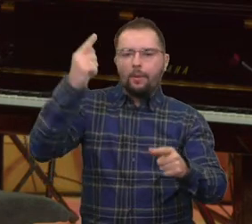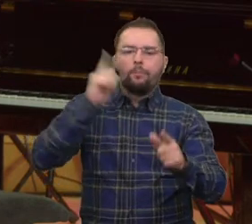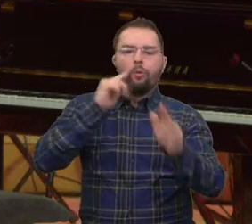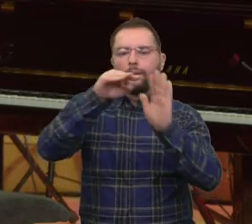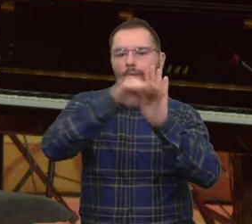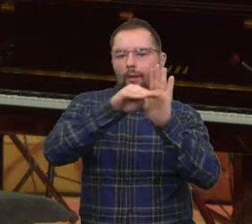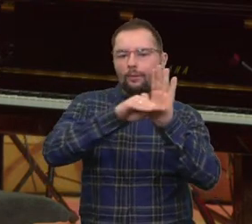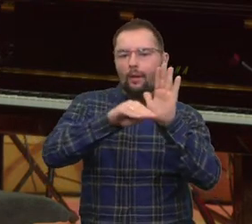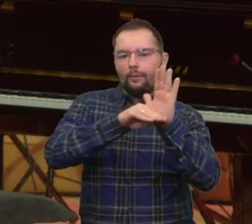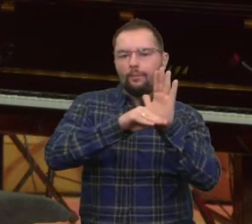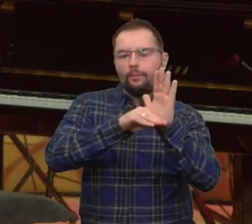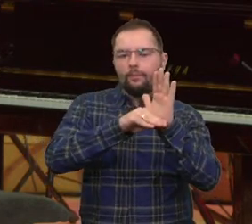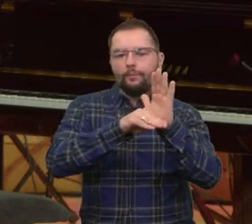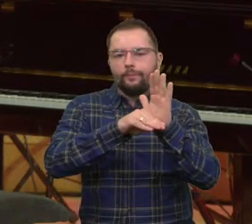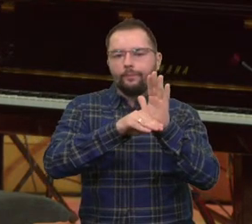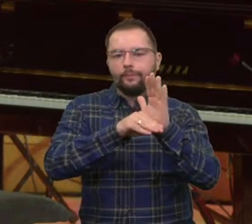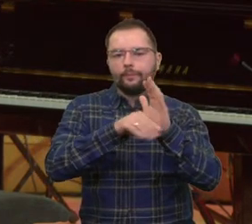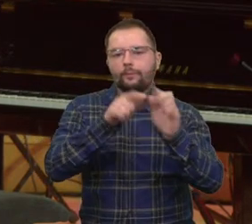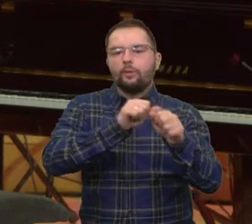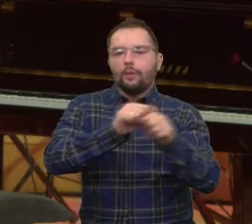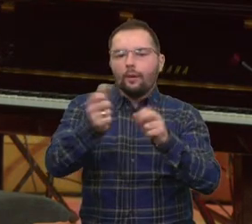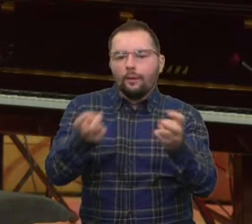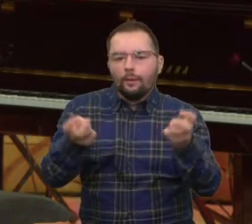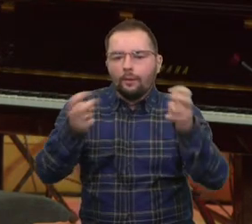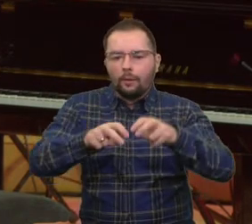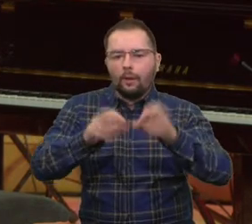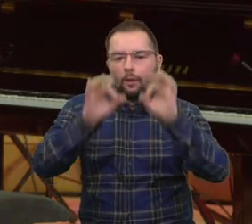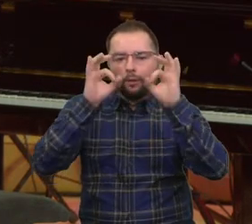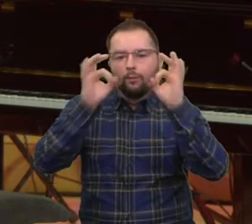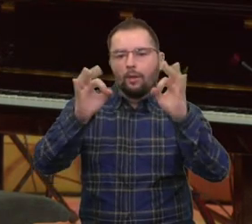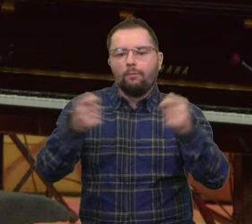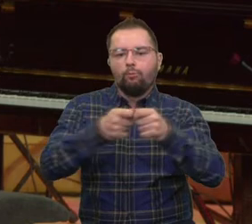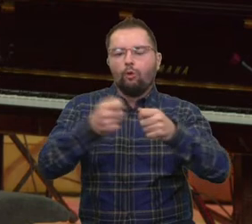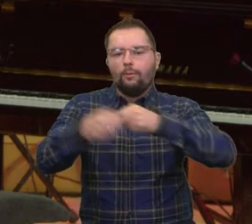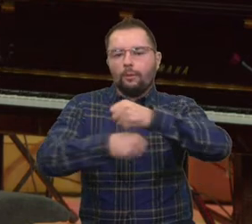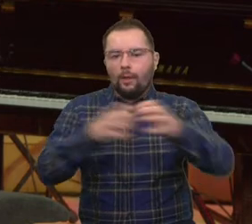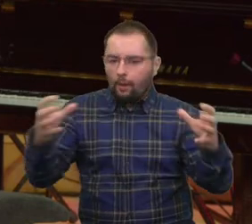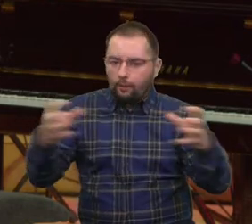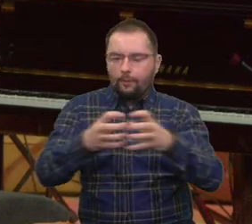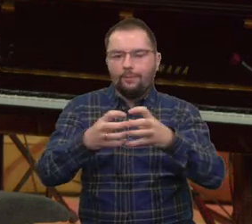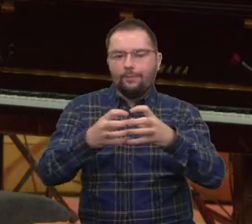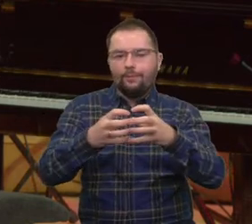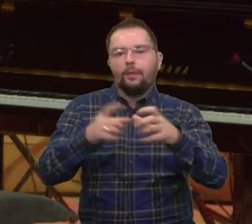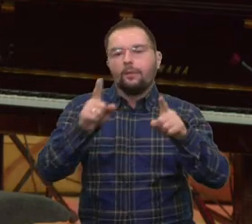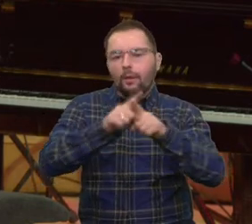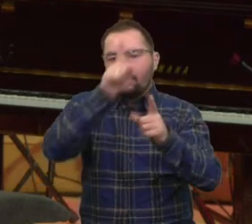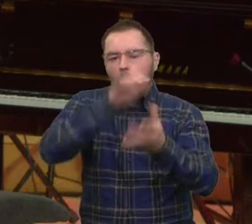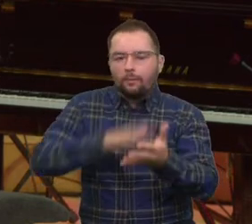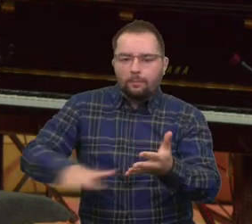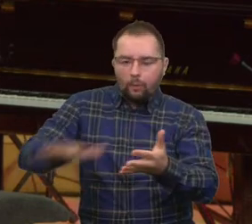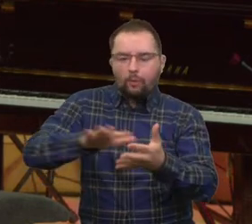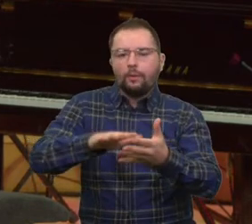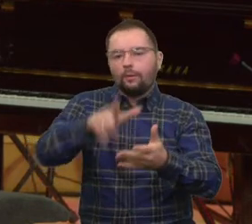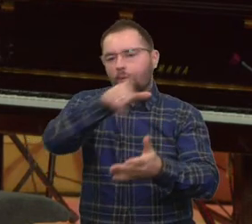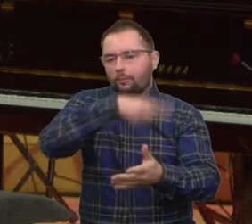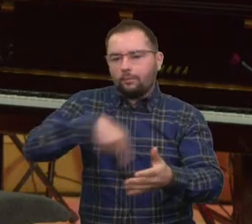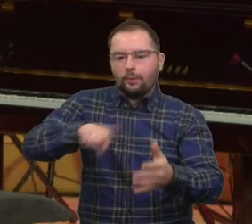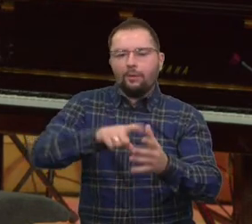zasadzie, bo to jest tworzenie dobra wspólnego przez społeczność